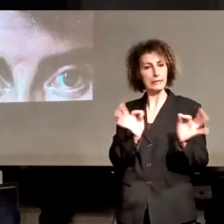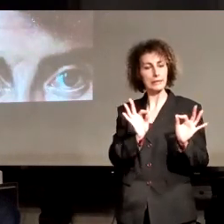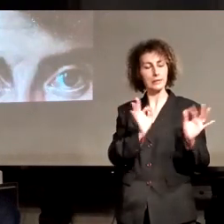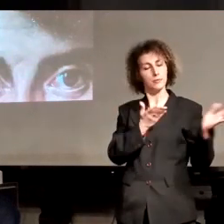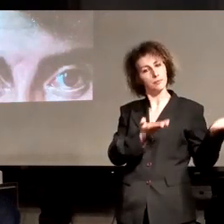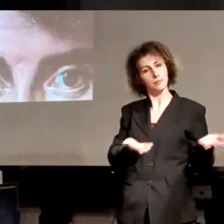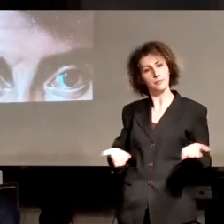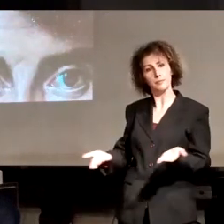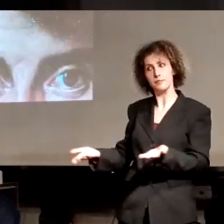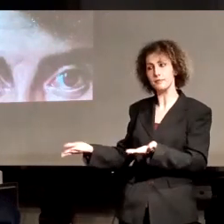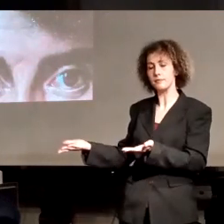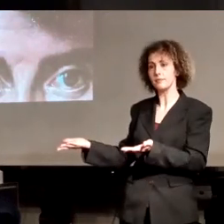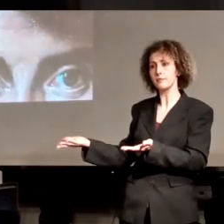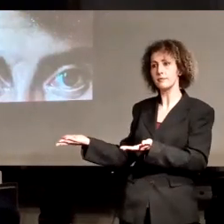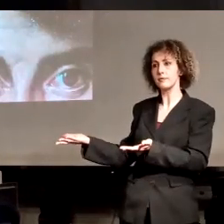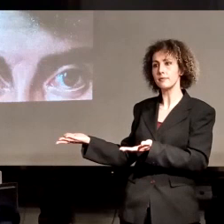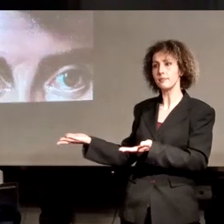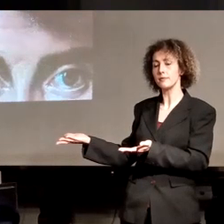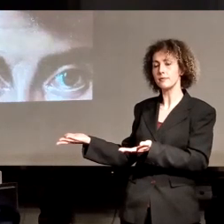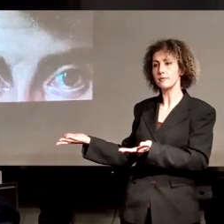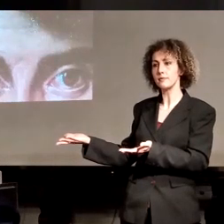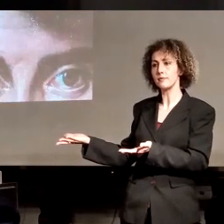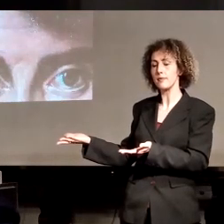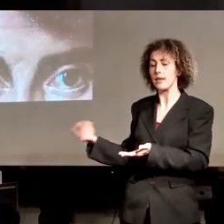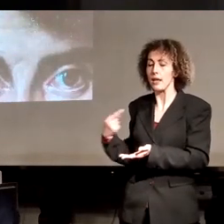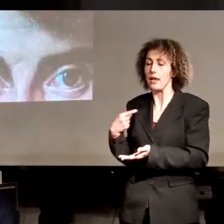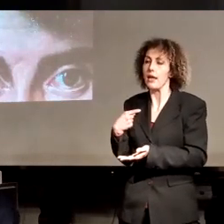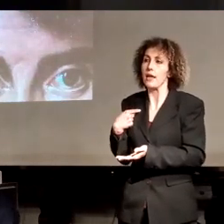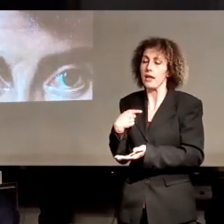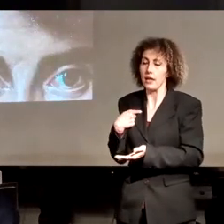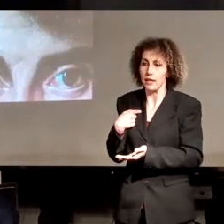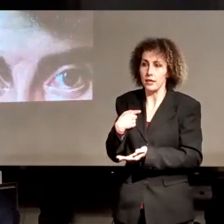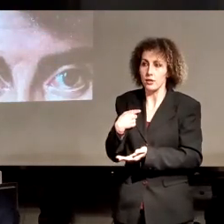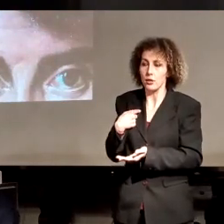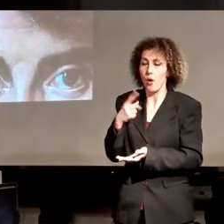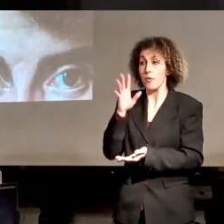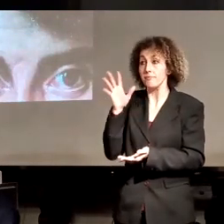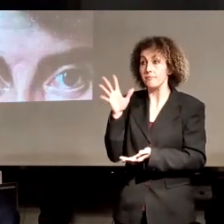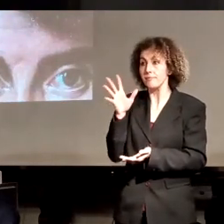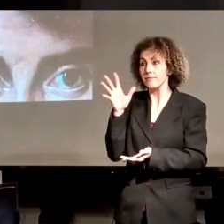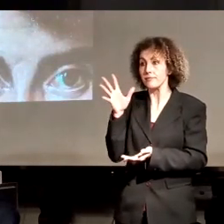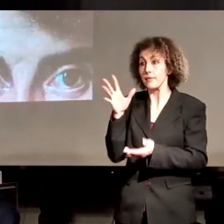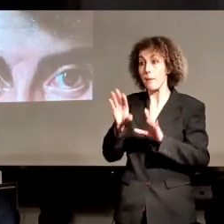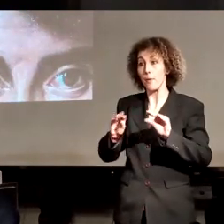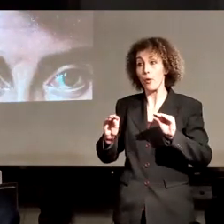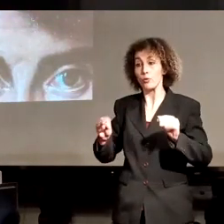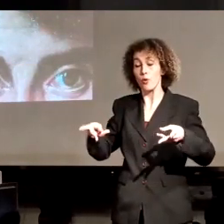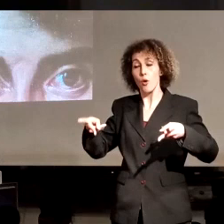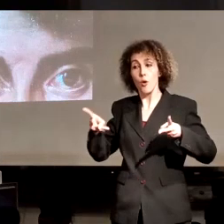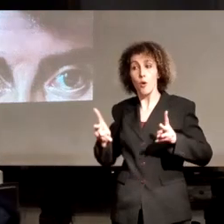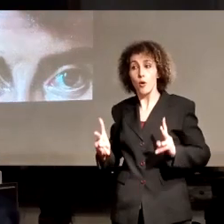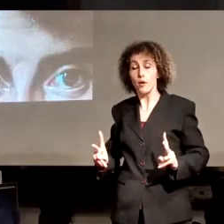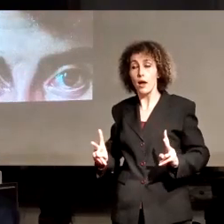prego gli diedi l'esempio mettendomi a sedere nella mia solita poltrona